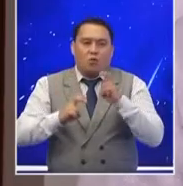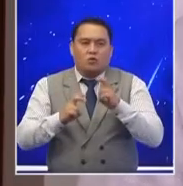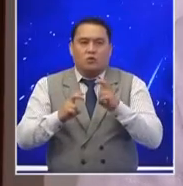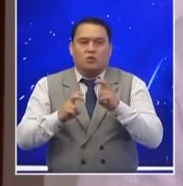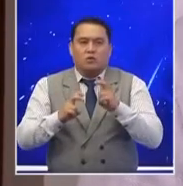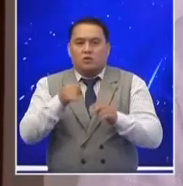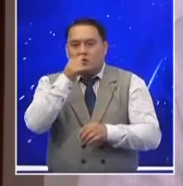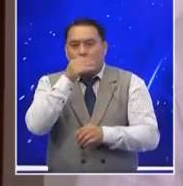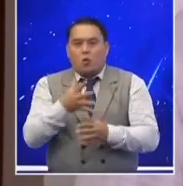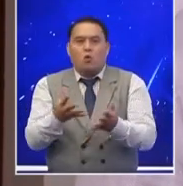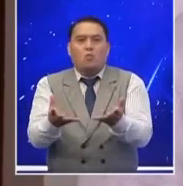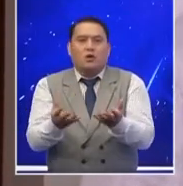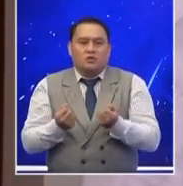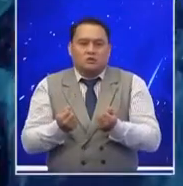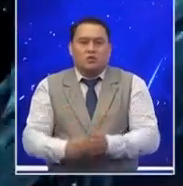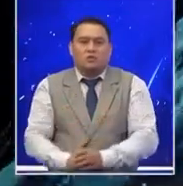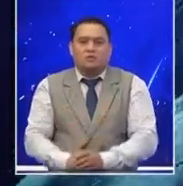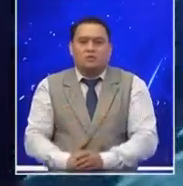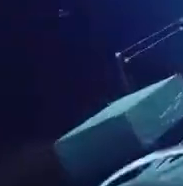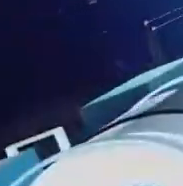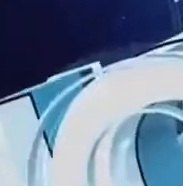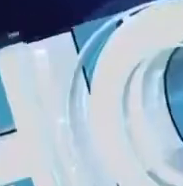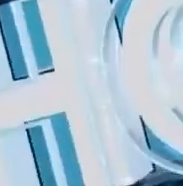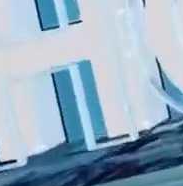они не могли получить.